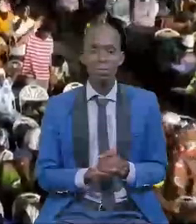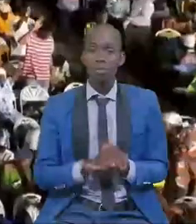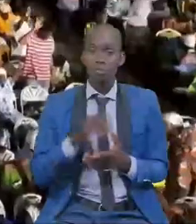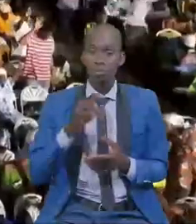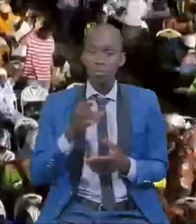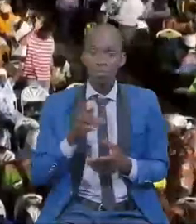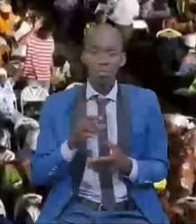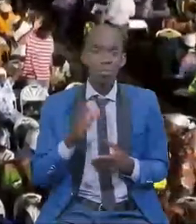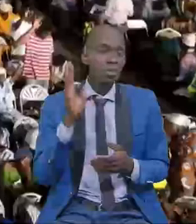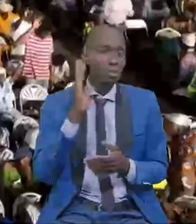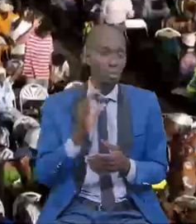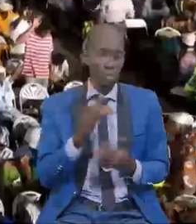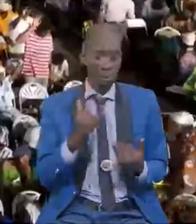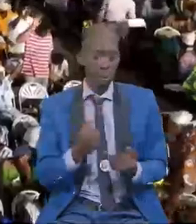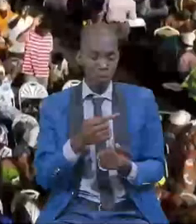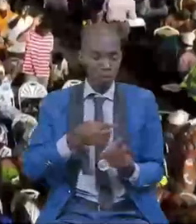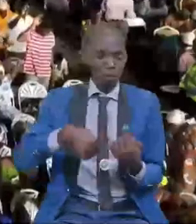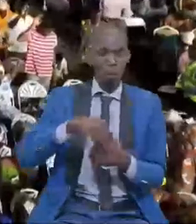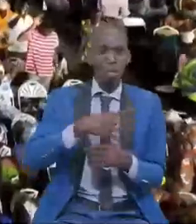Si tu te détournes et tu reviens,